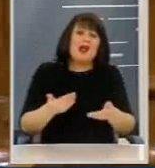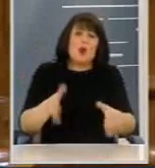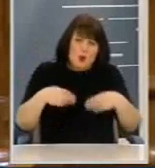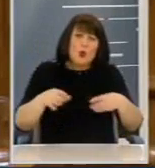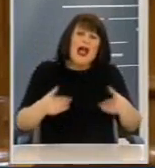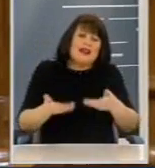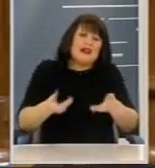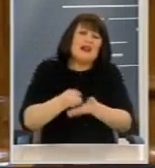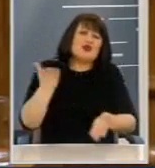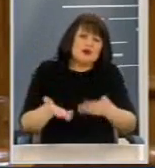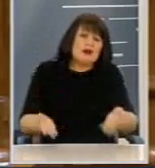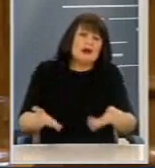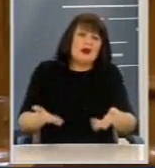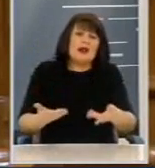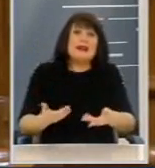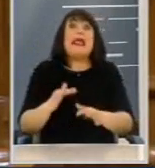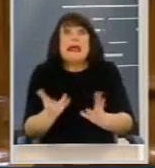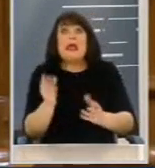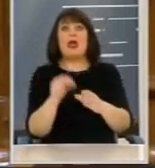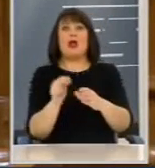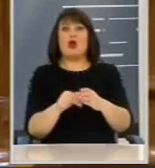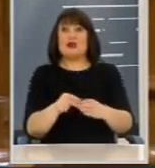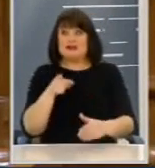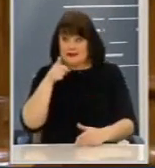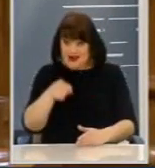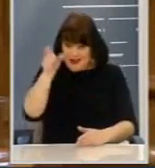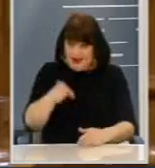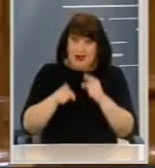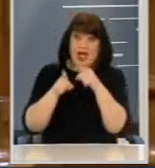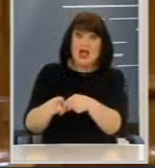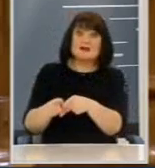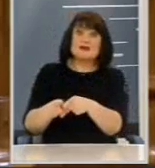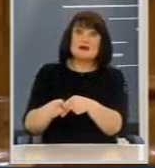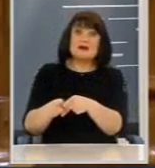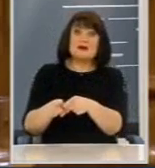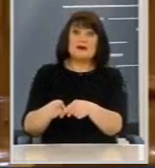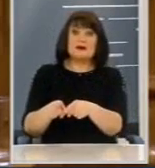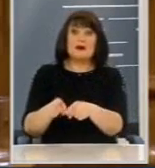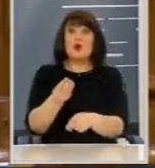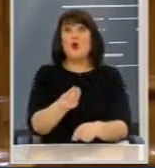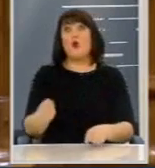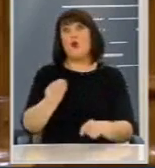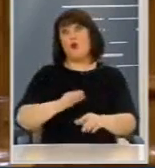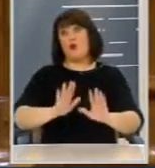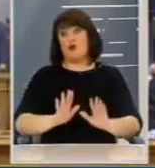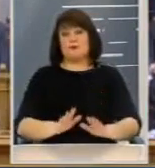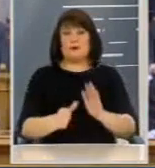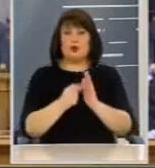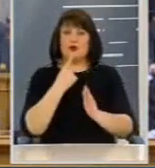τα δηλαδή. Ή εκλογές. Εσείς ήσασταν. Βεβαίως όχι όλοι.